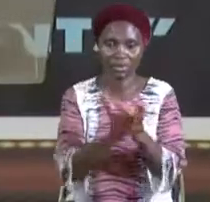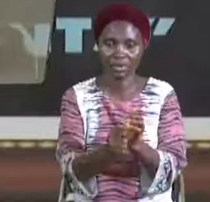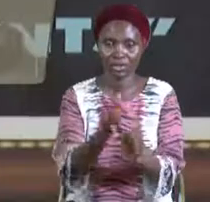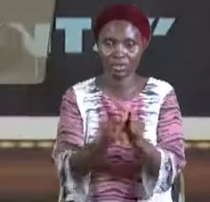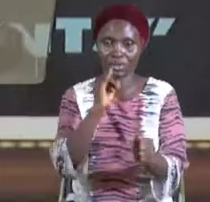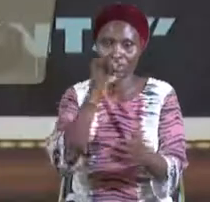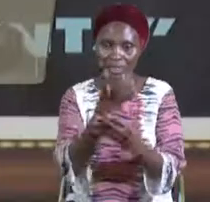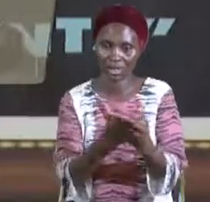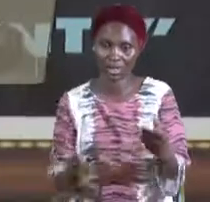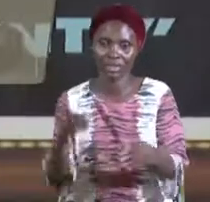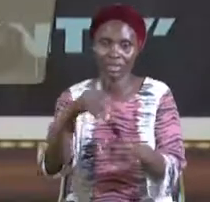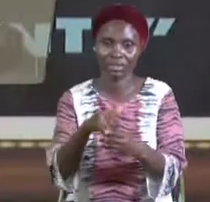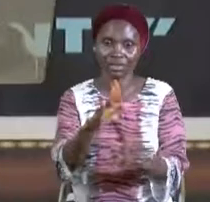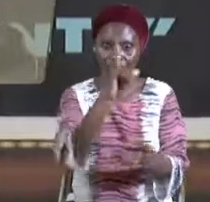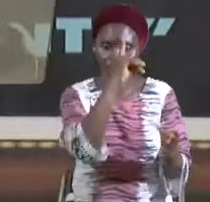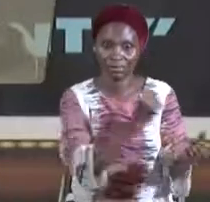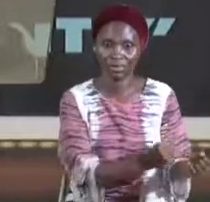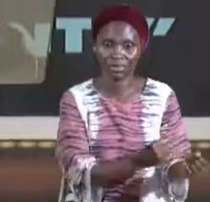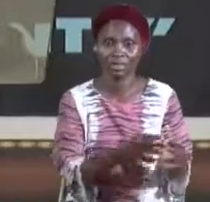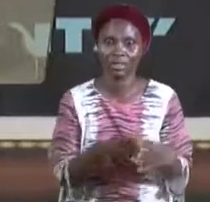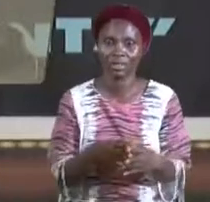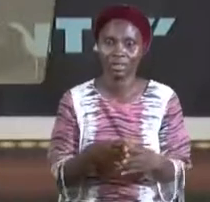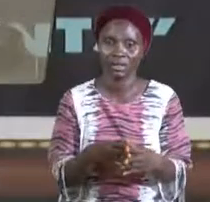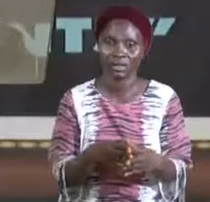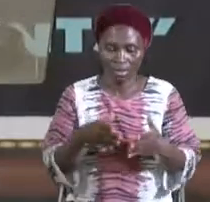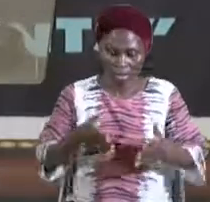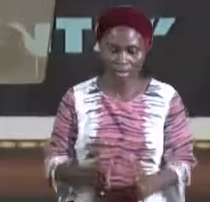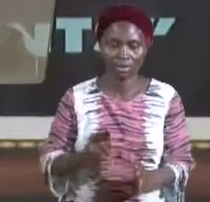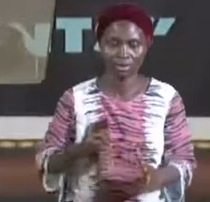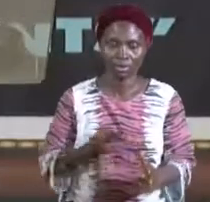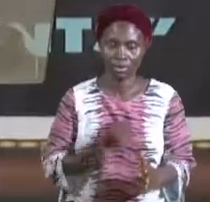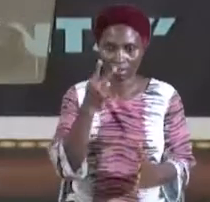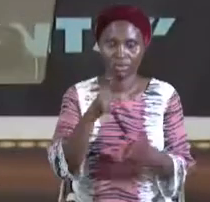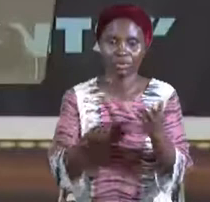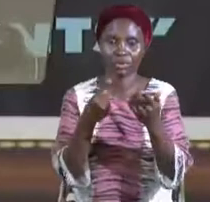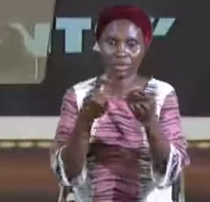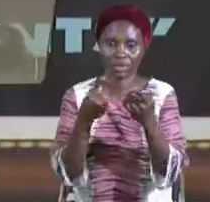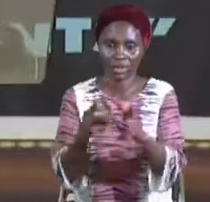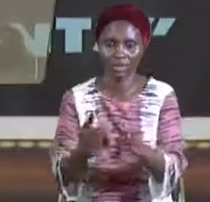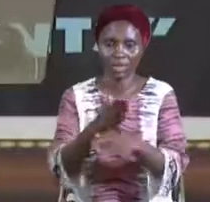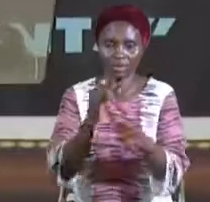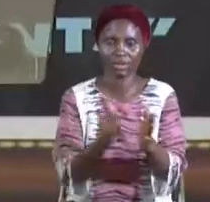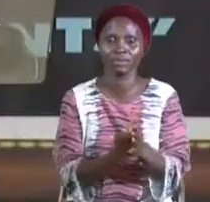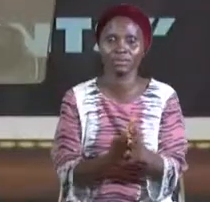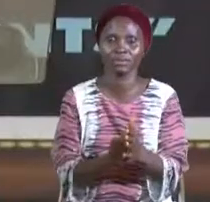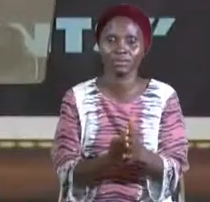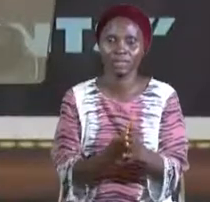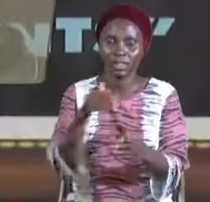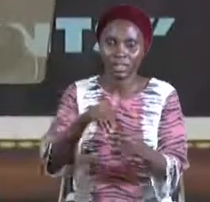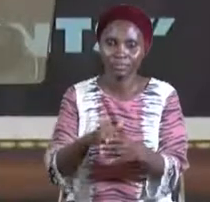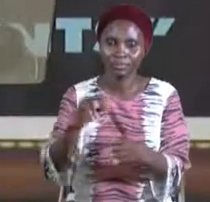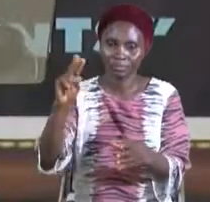qui manque à votre foi. Voyez ce qui suit. Après cela, à venir à eux. En